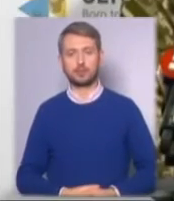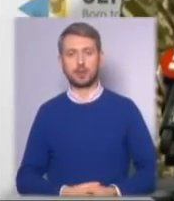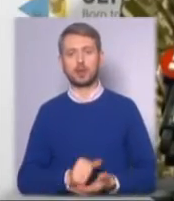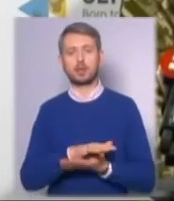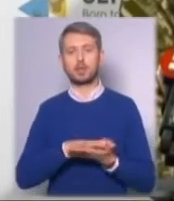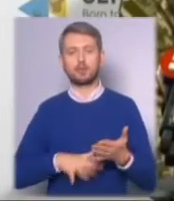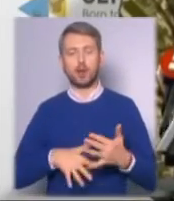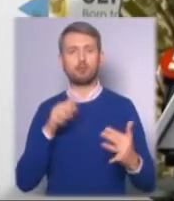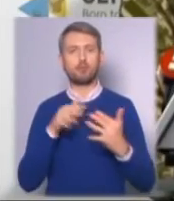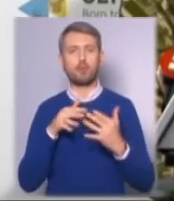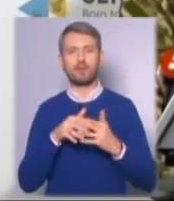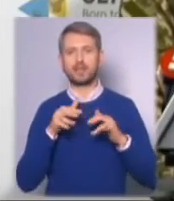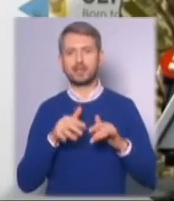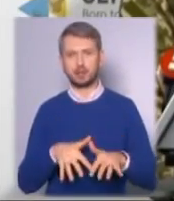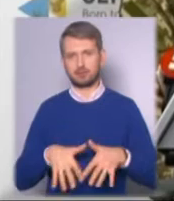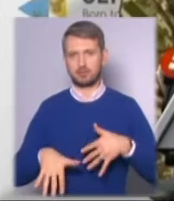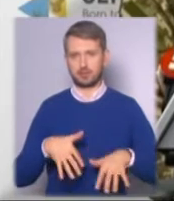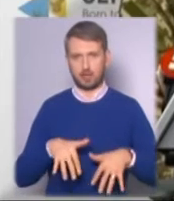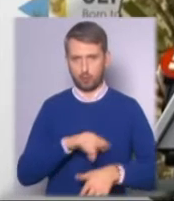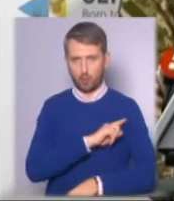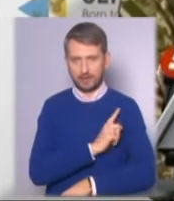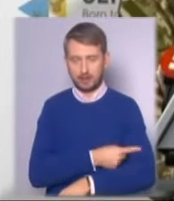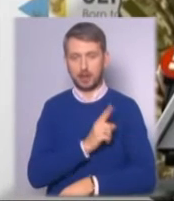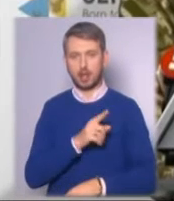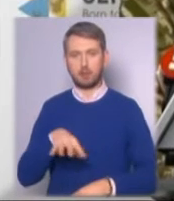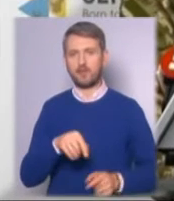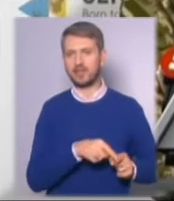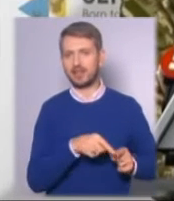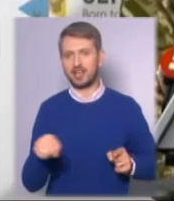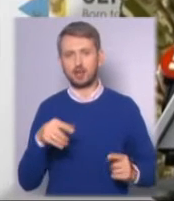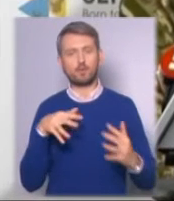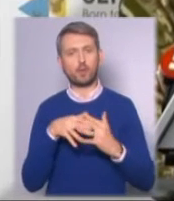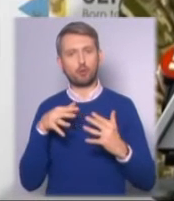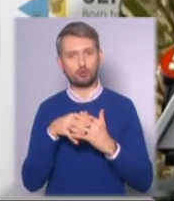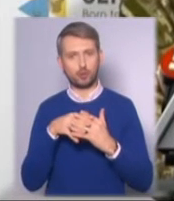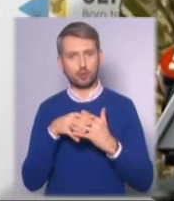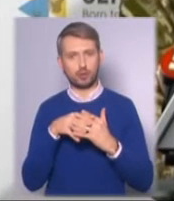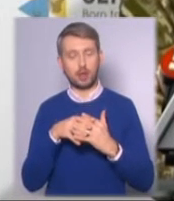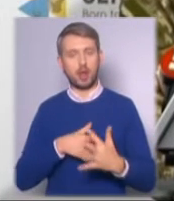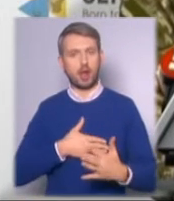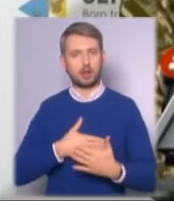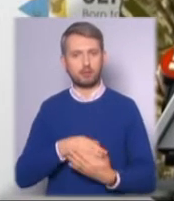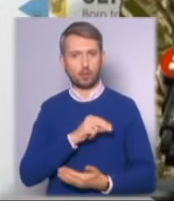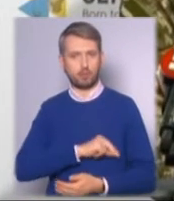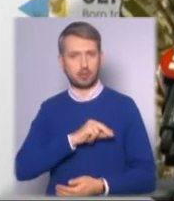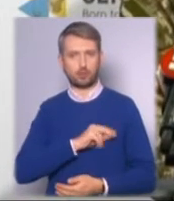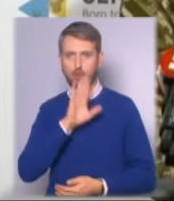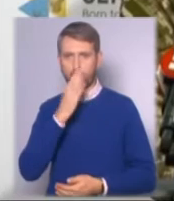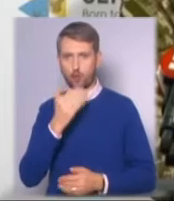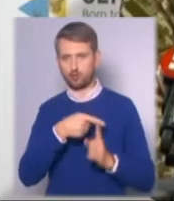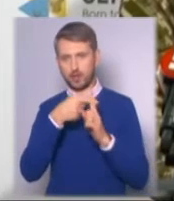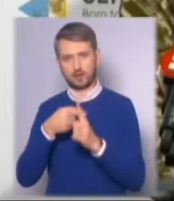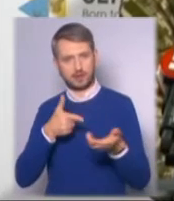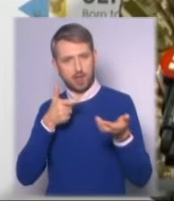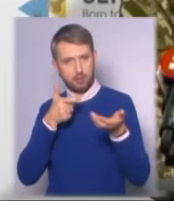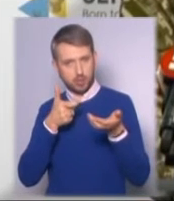Тривають бойові дії низької інтенсивності, однак по всій лінії фронту. Активно працюють ворожі снайпери